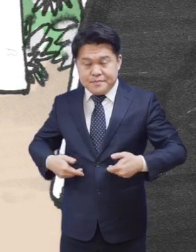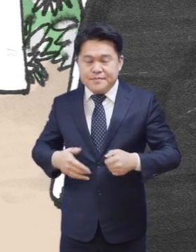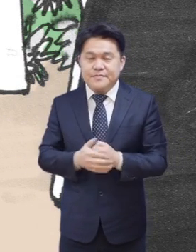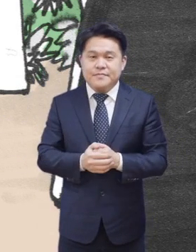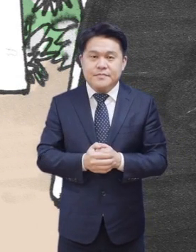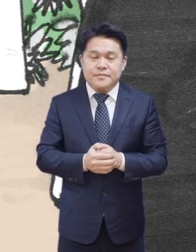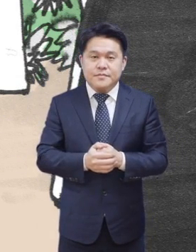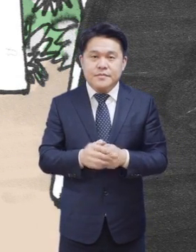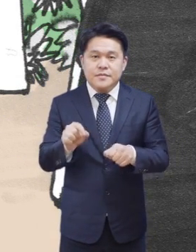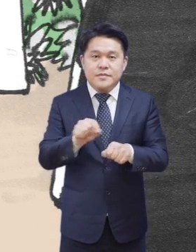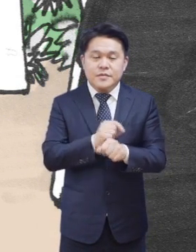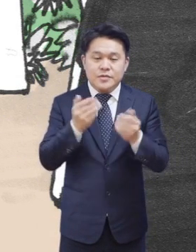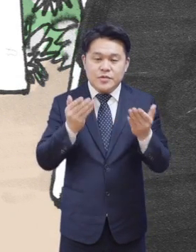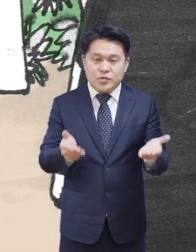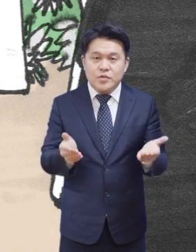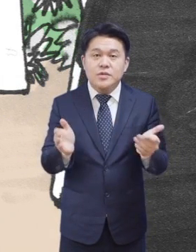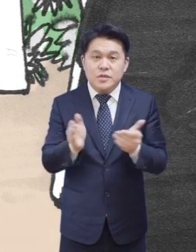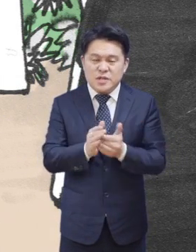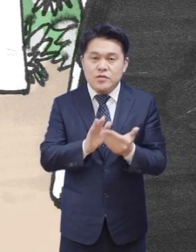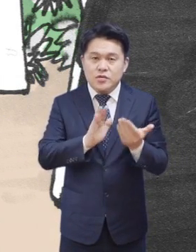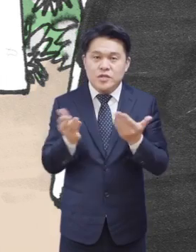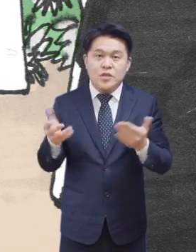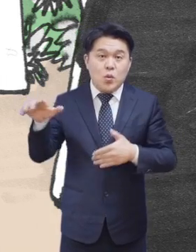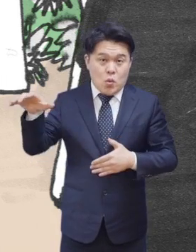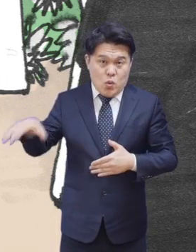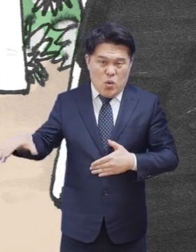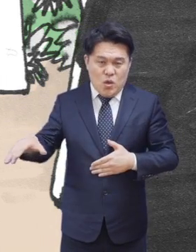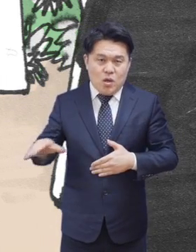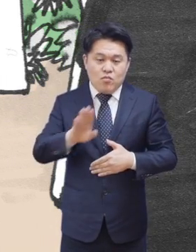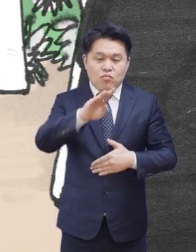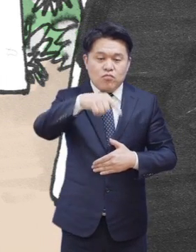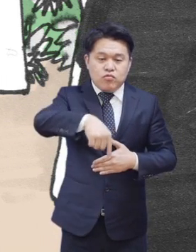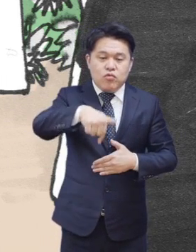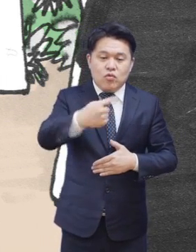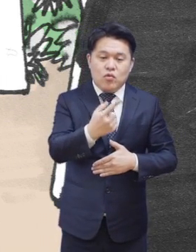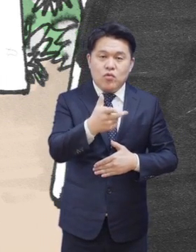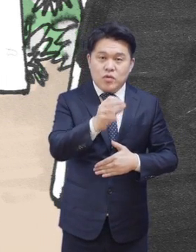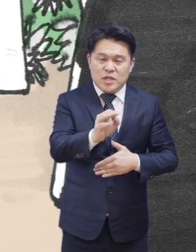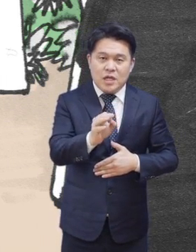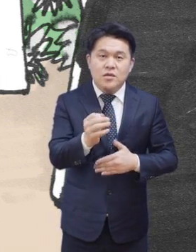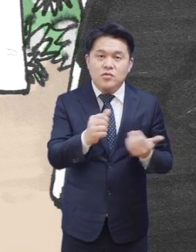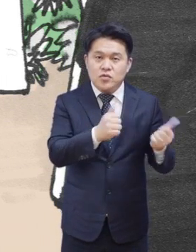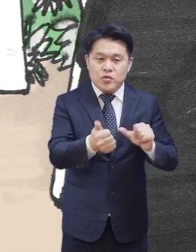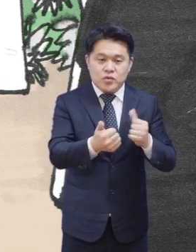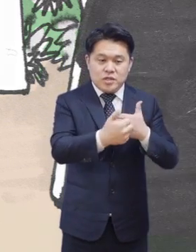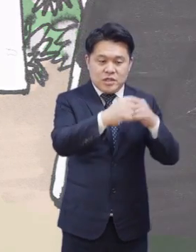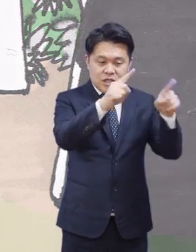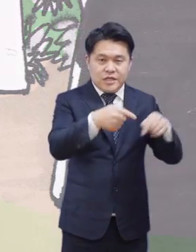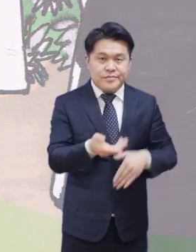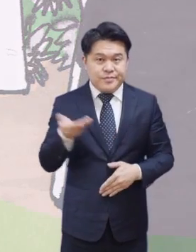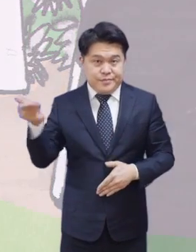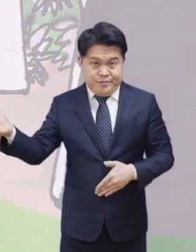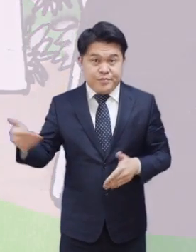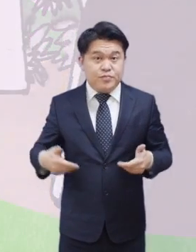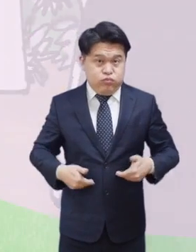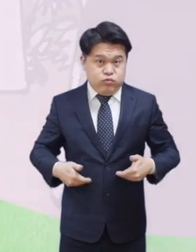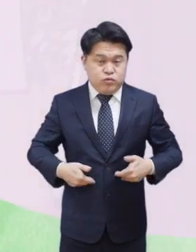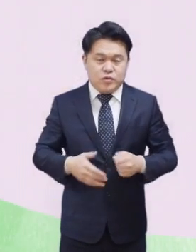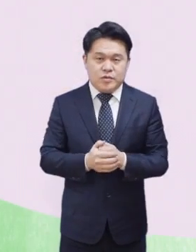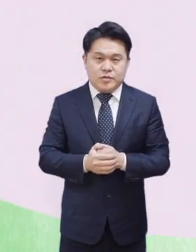합니다. 특별 휴가를 쓴 후에는 일하는 곳에 부고장이나 사망 진단서를 제출해야